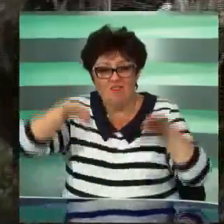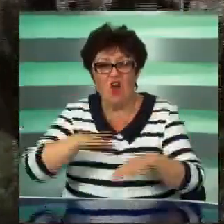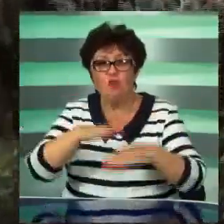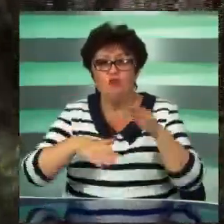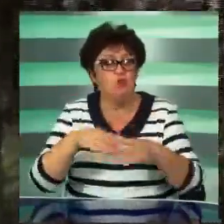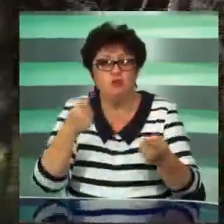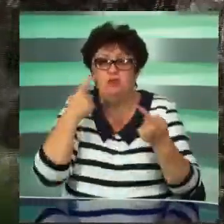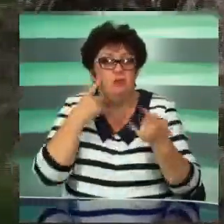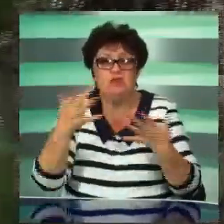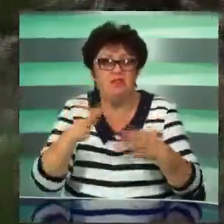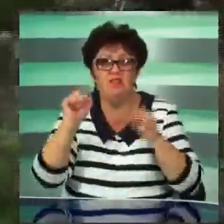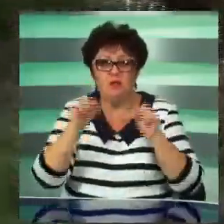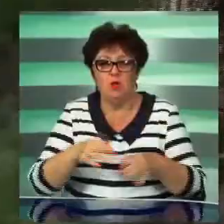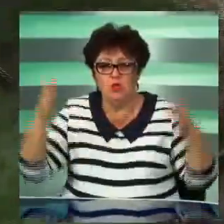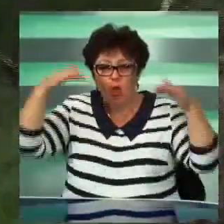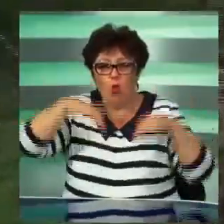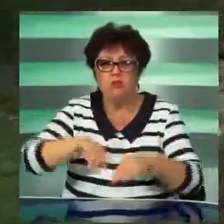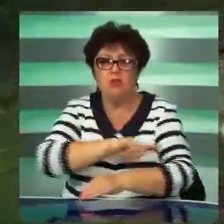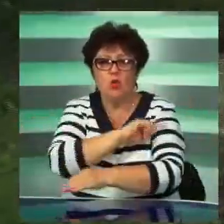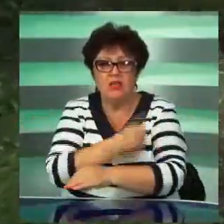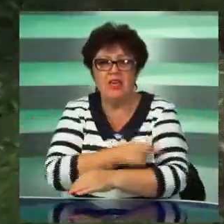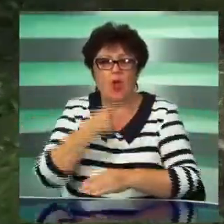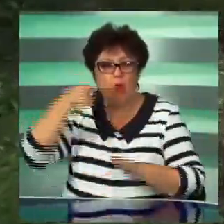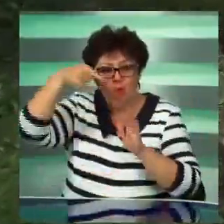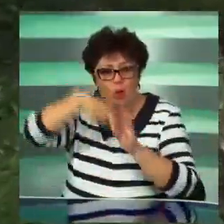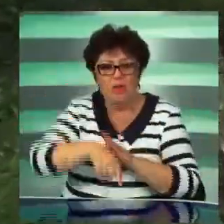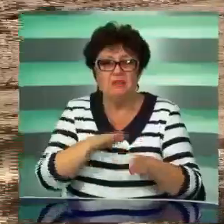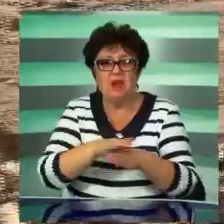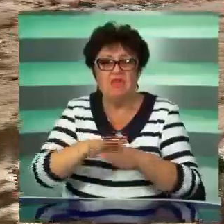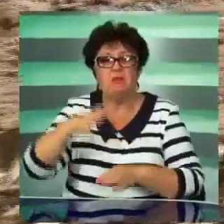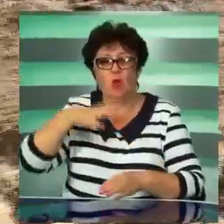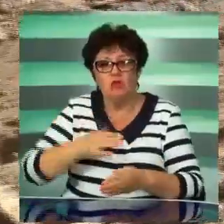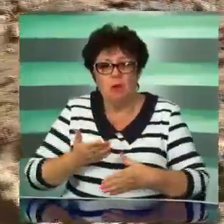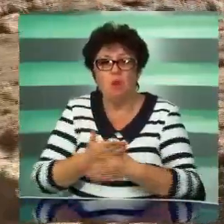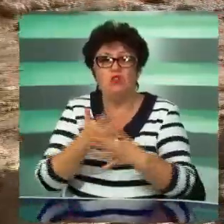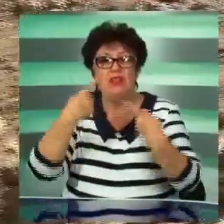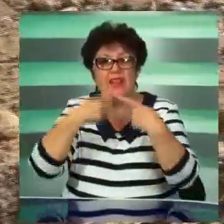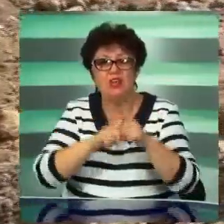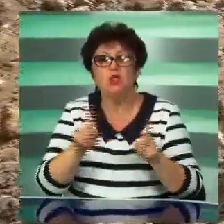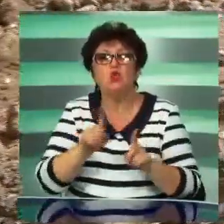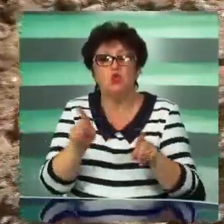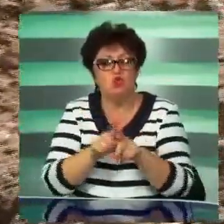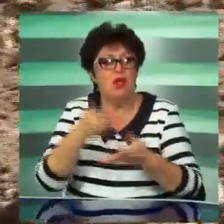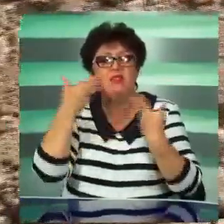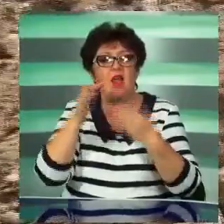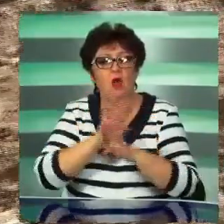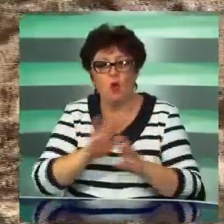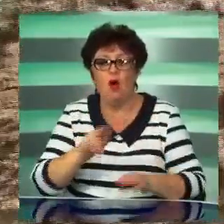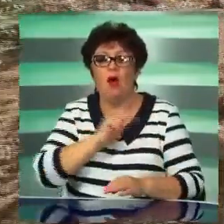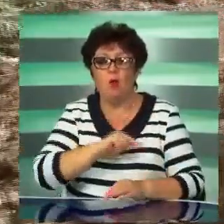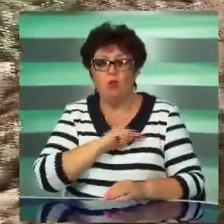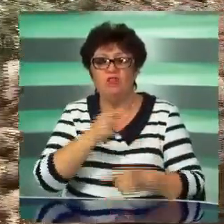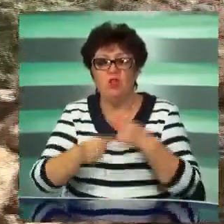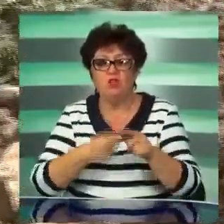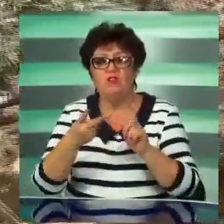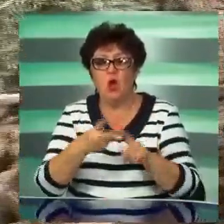не представляется возможным. Склоны слишком крутые и глубокие. Справляться приходится при помощи техники, что тоже нелегко. Работа ведется уже второй